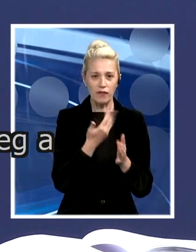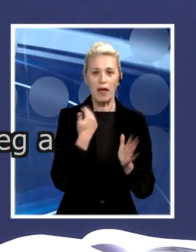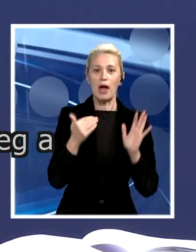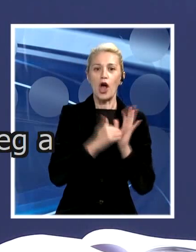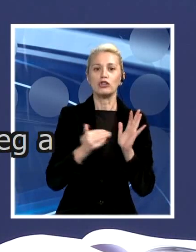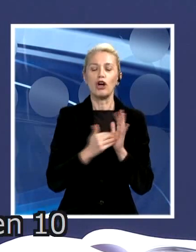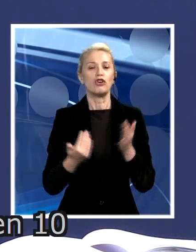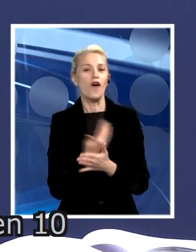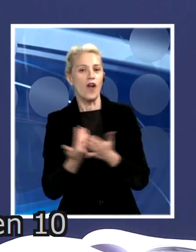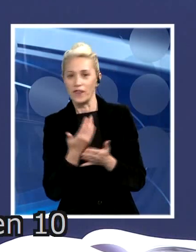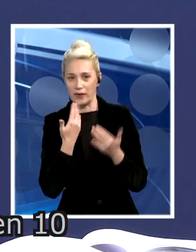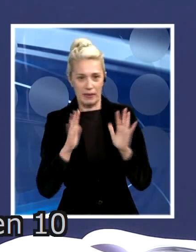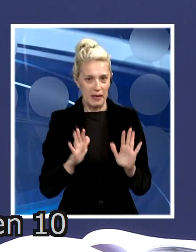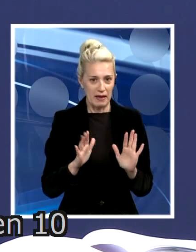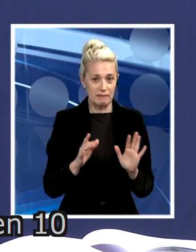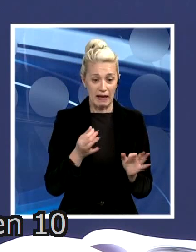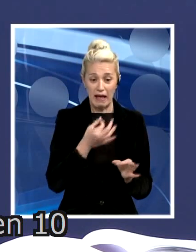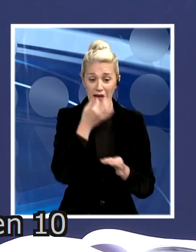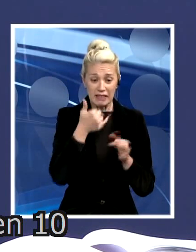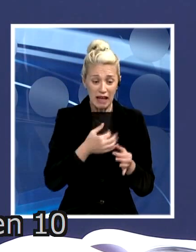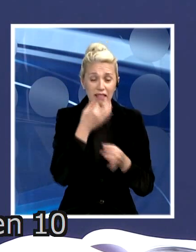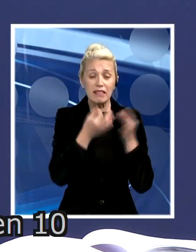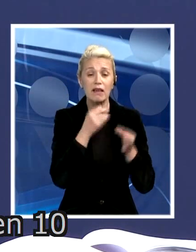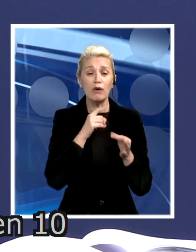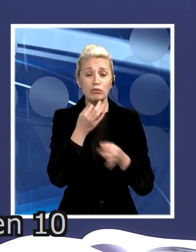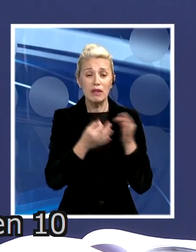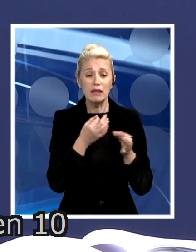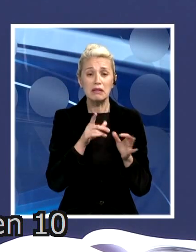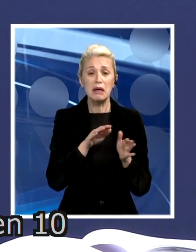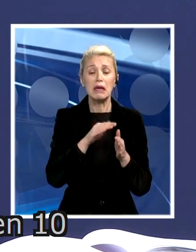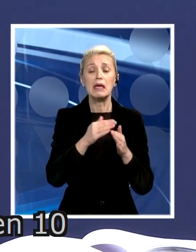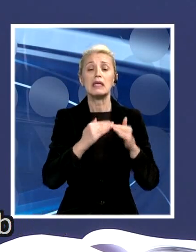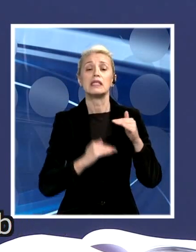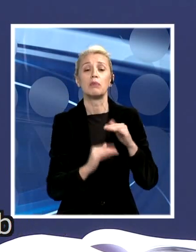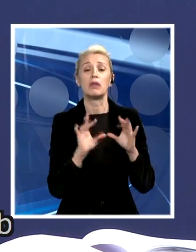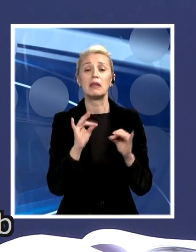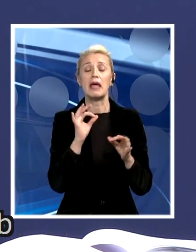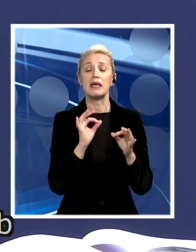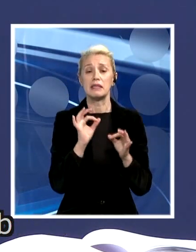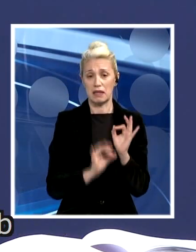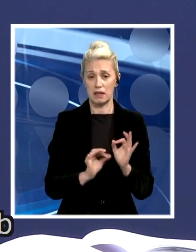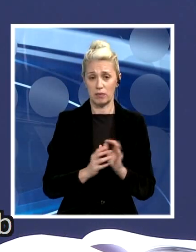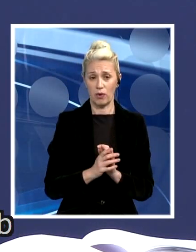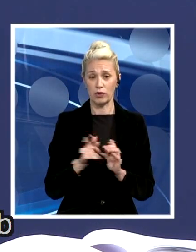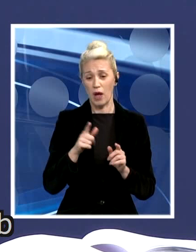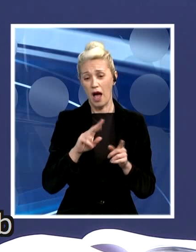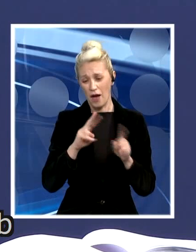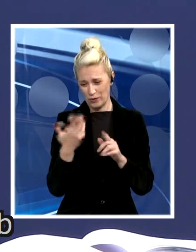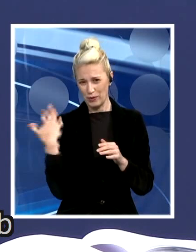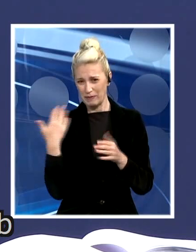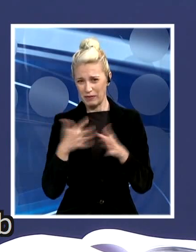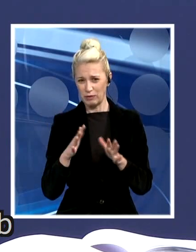od testiranih svega je 7 do ispod 10% je prisustvo, dok u ovim delovima koje sam